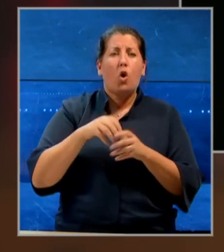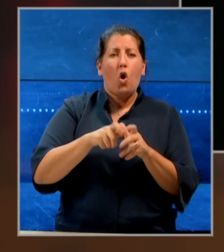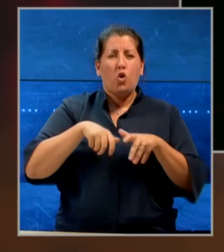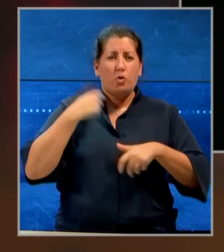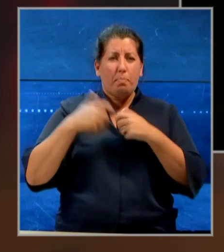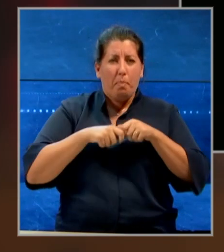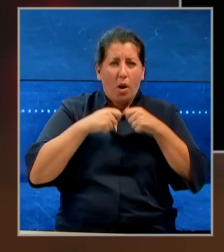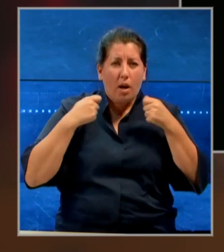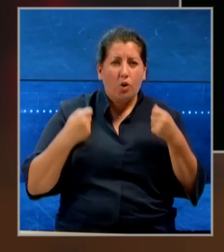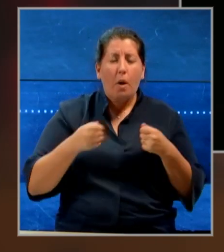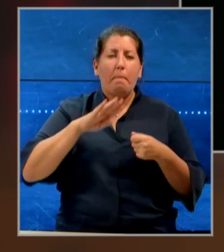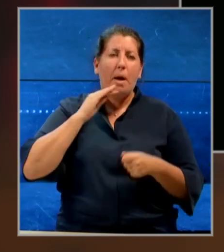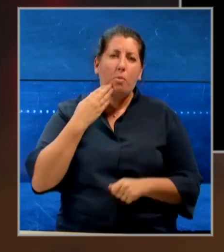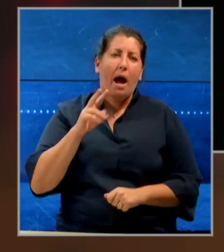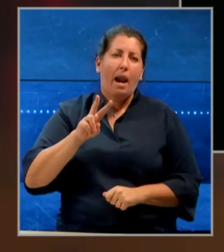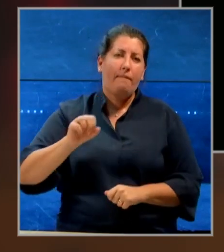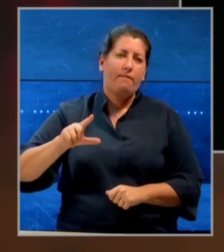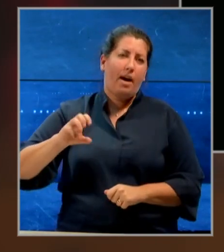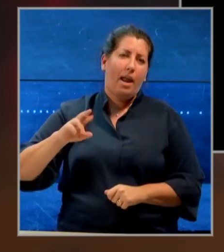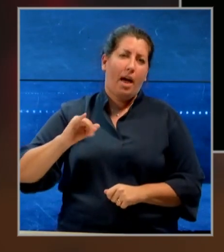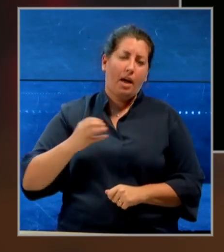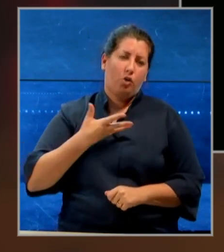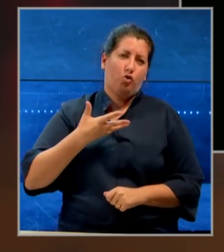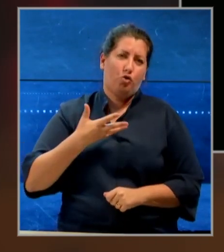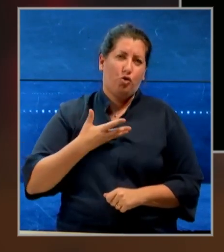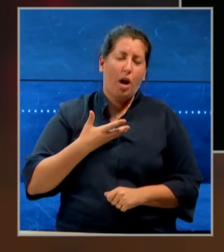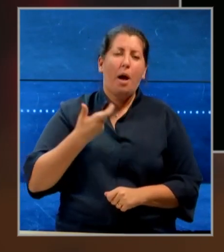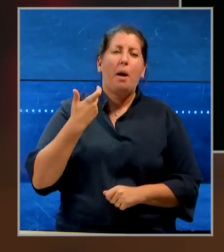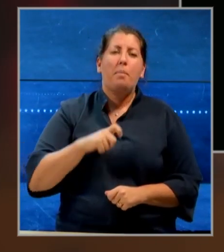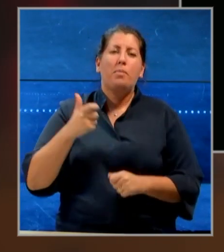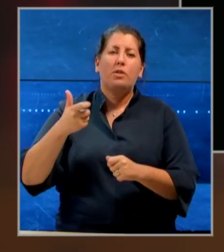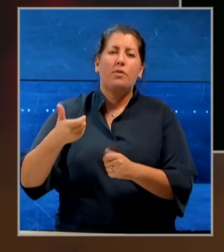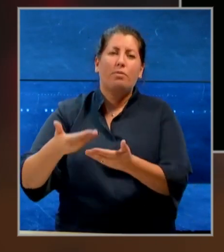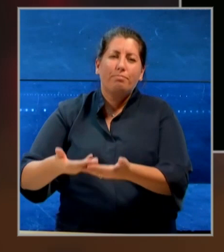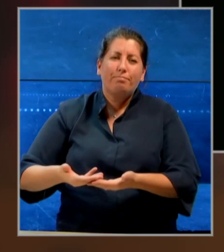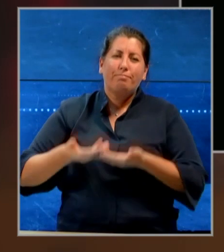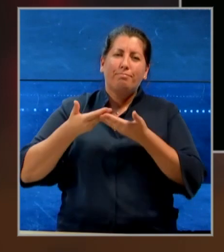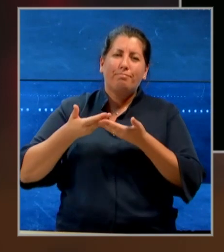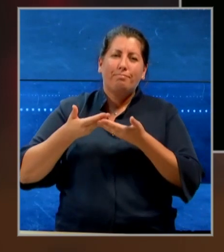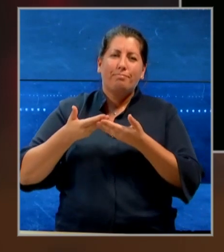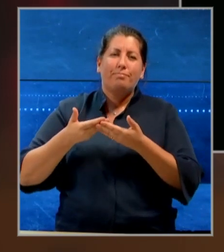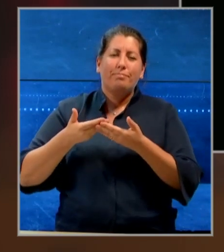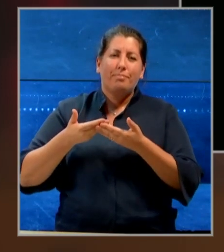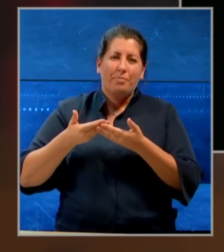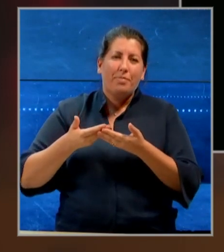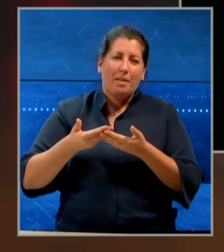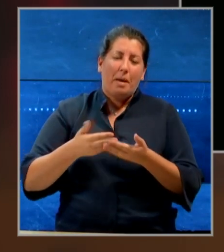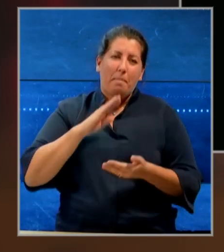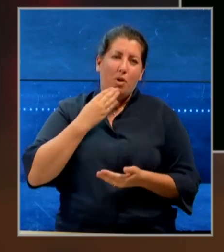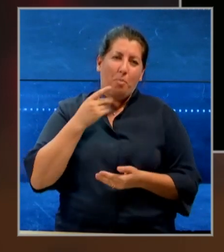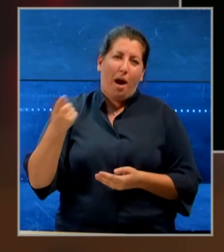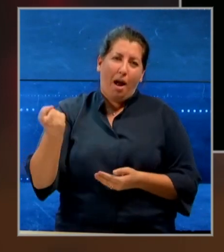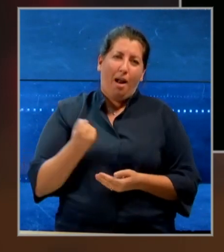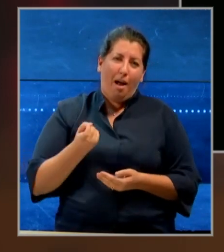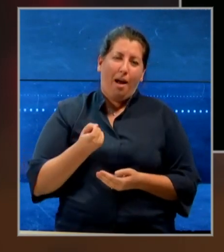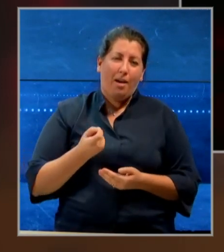meno male che c'è Valerio, perché diciamo qualche sfumatura che mi serviva nel mio inizio mi è venuta bene con lui. Cristi,